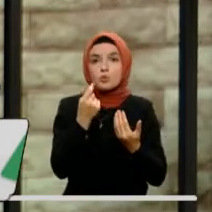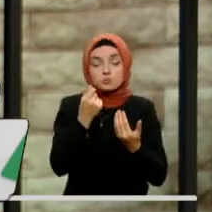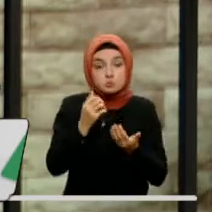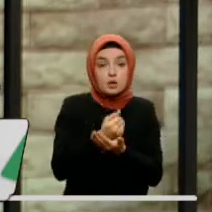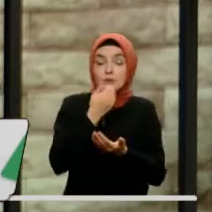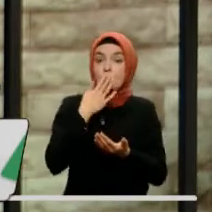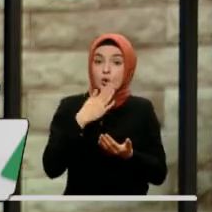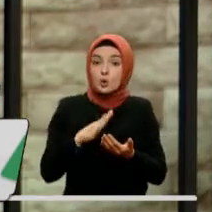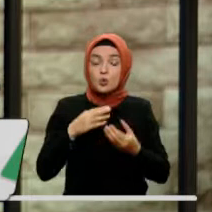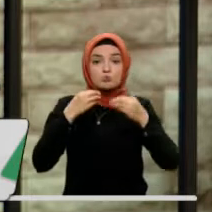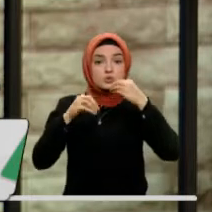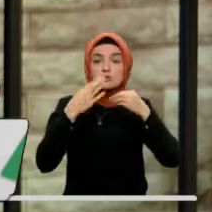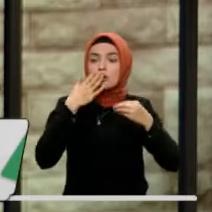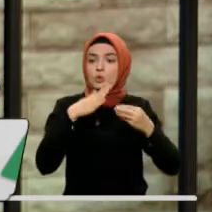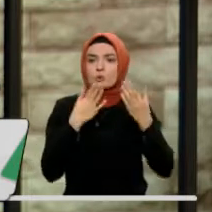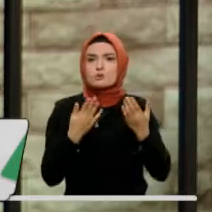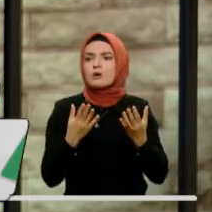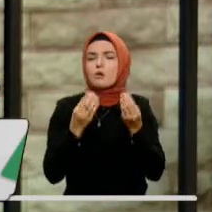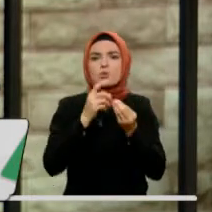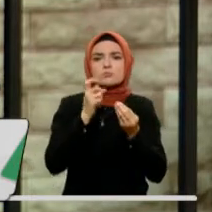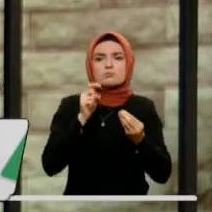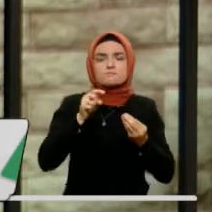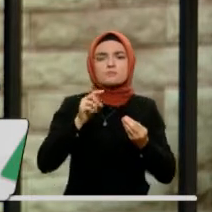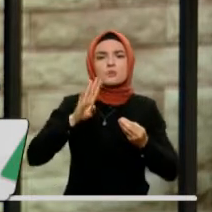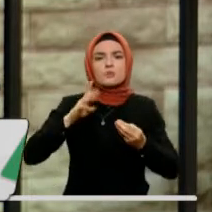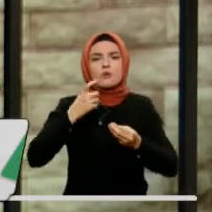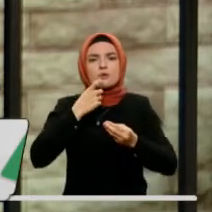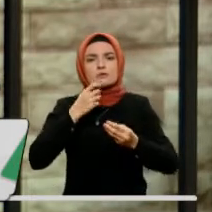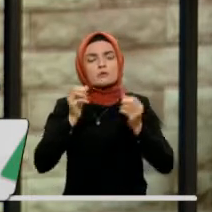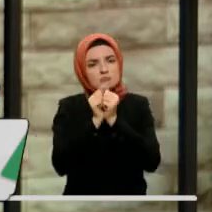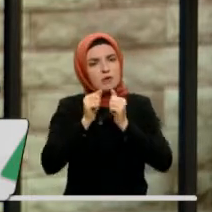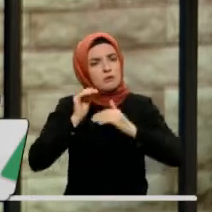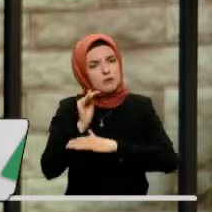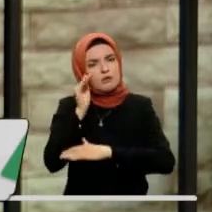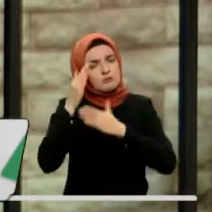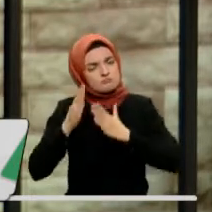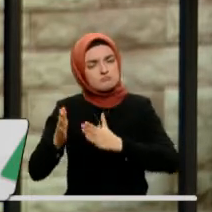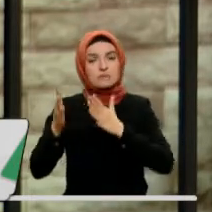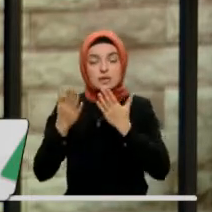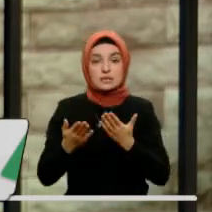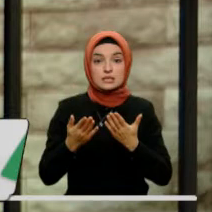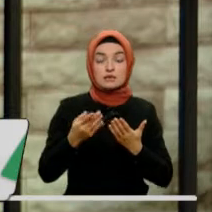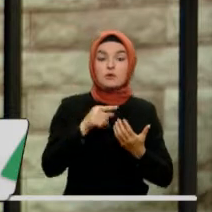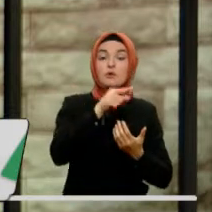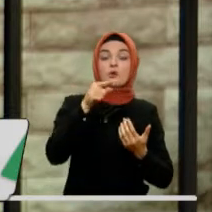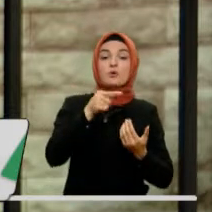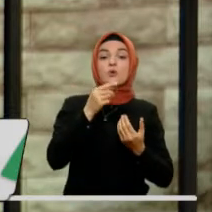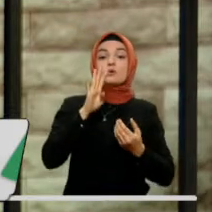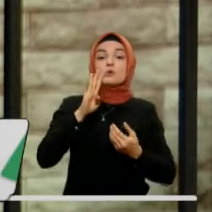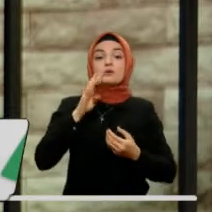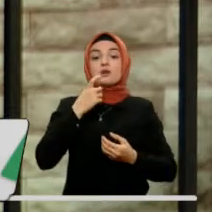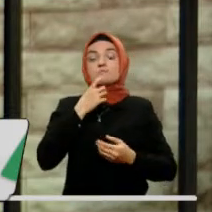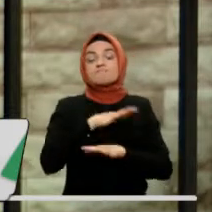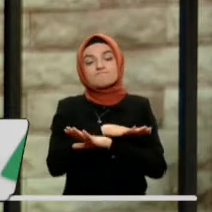kazanmıyor, ticaretini yapmadı. Ne olsun bunlar? Bunlar bir 4 yıl beraber olsunlar. Siz zaten 4 yıl orada bütün tükettiğiniz her